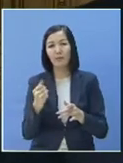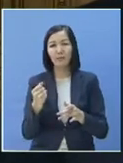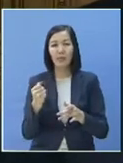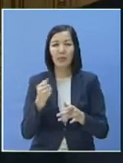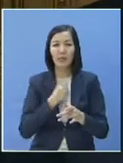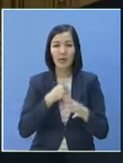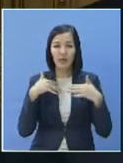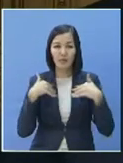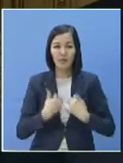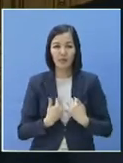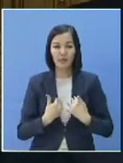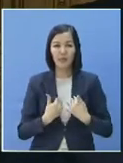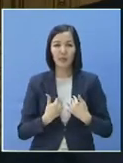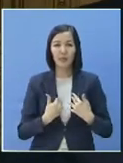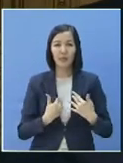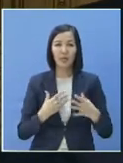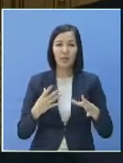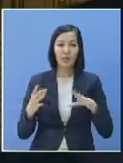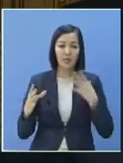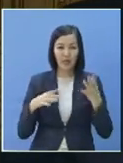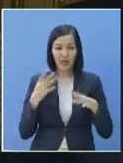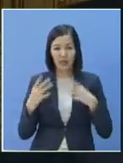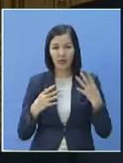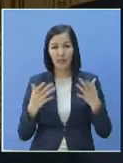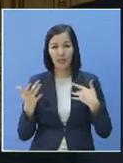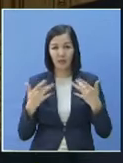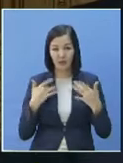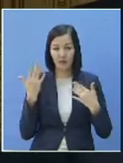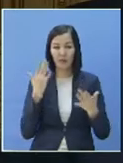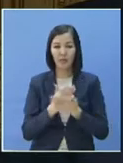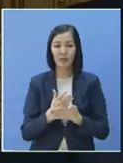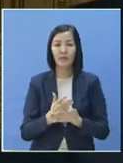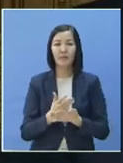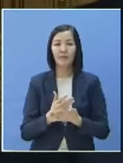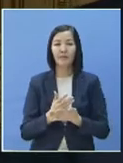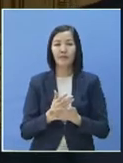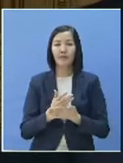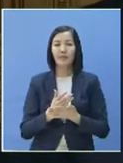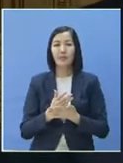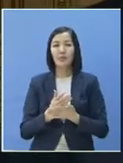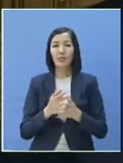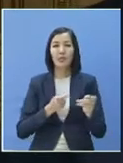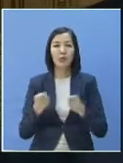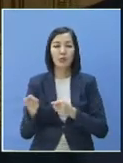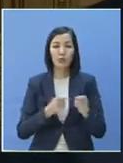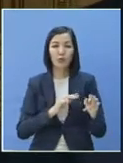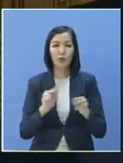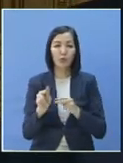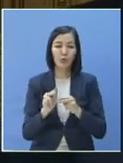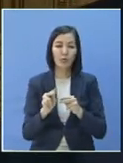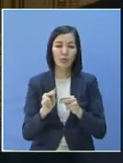қоямыз деген үлкен жоспарда. Қазір сондай үлкен қойылымды қоятын режиссерлермен,